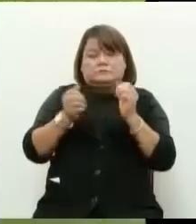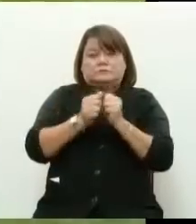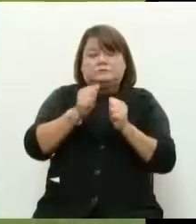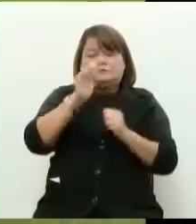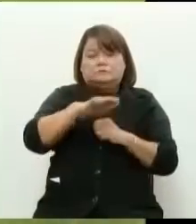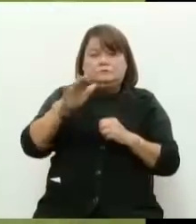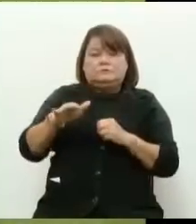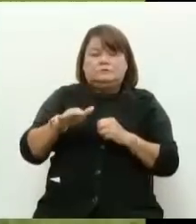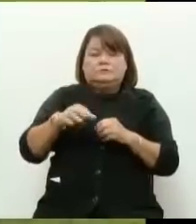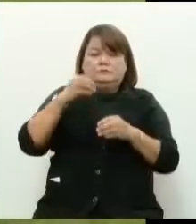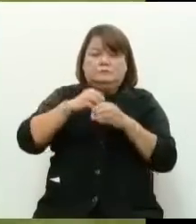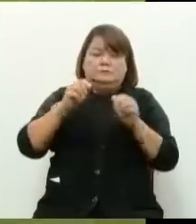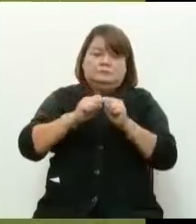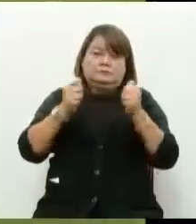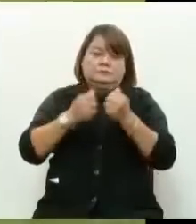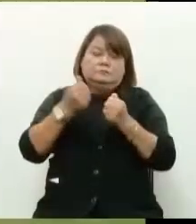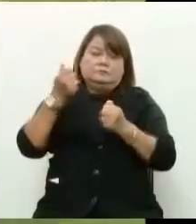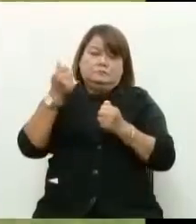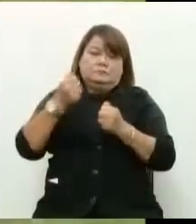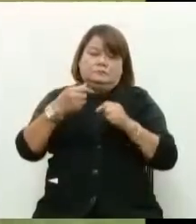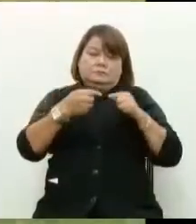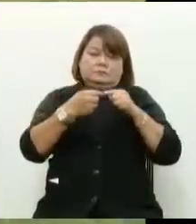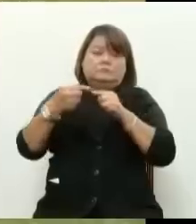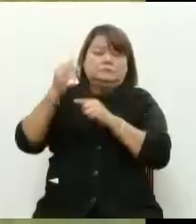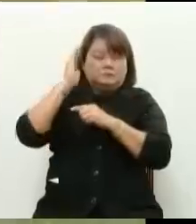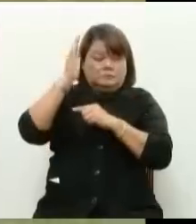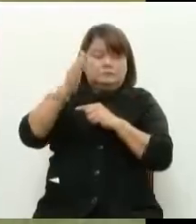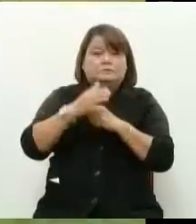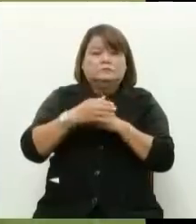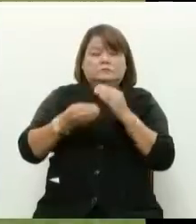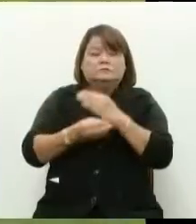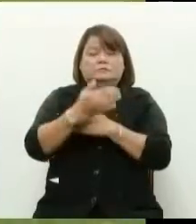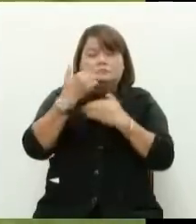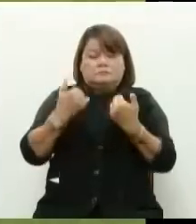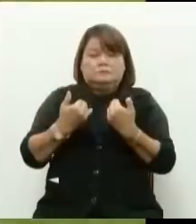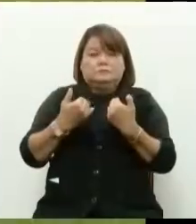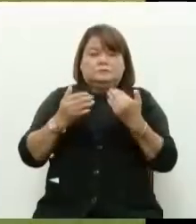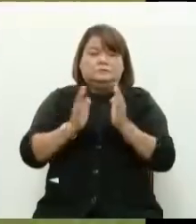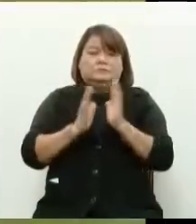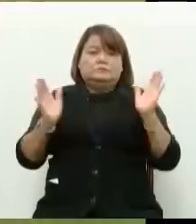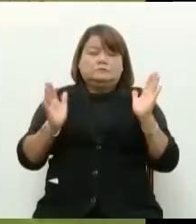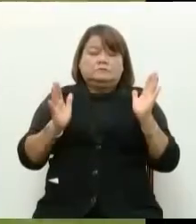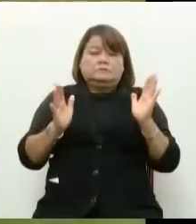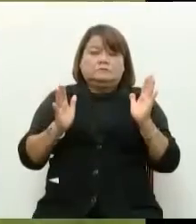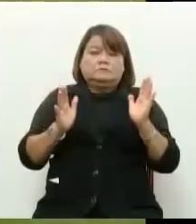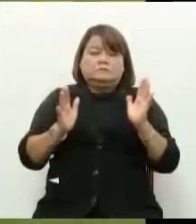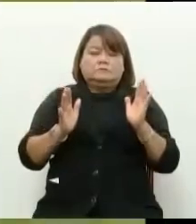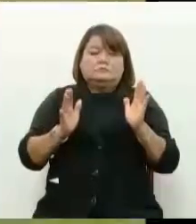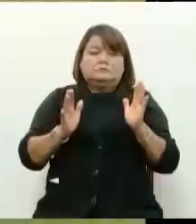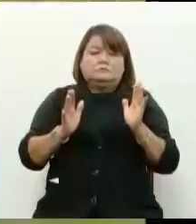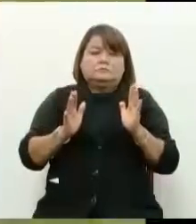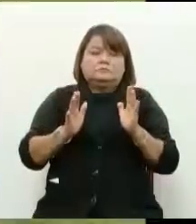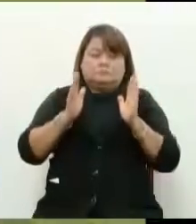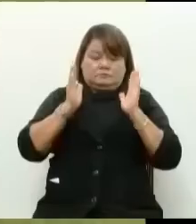ในอำเภออื่นๆต่อไปด้วยนะครับเพราะฉะนั้นในโอกาสนี้ผมต้องขอขอบคุณนะครับทาง